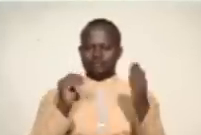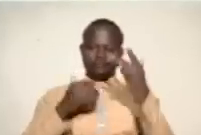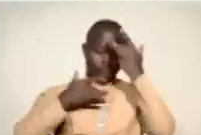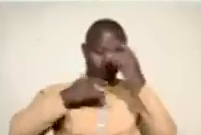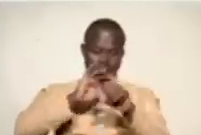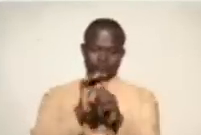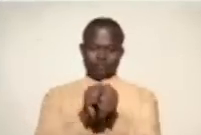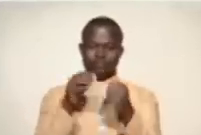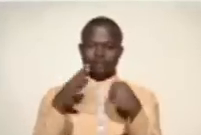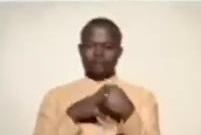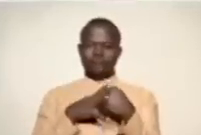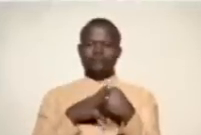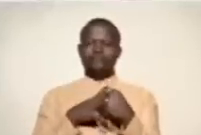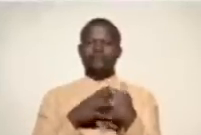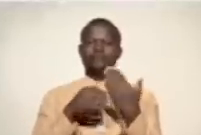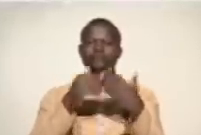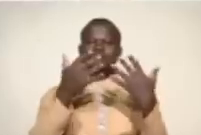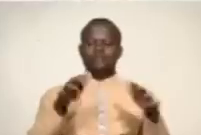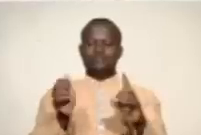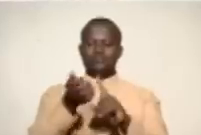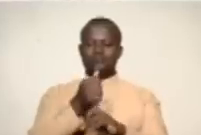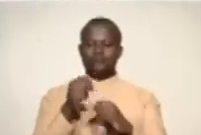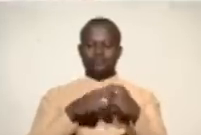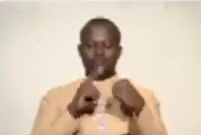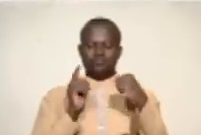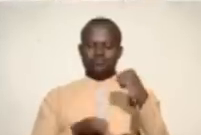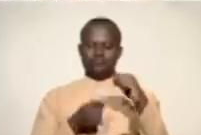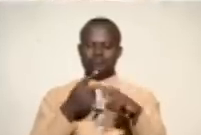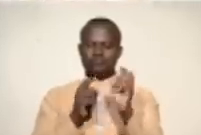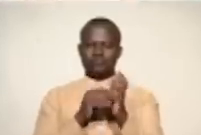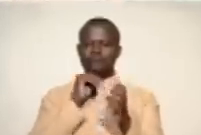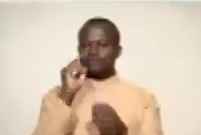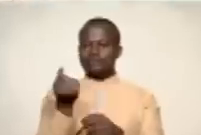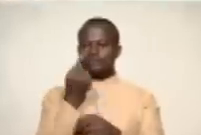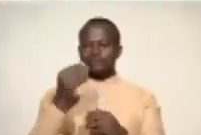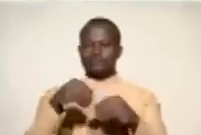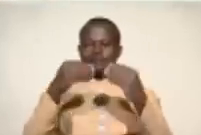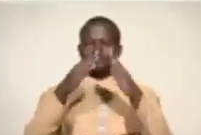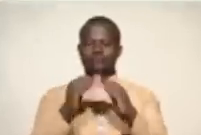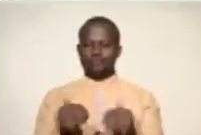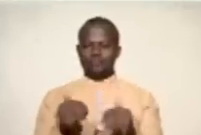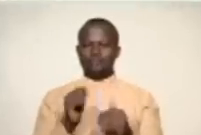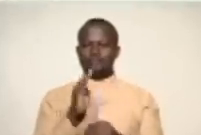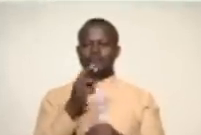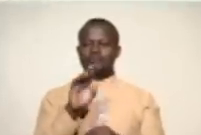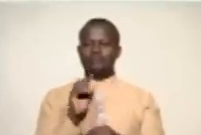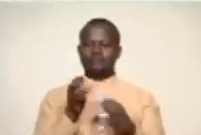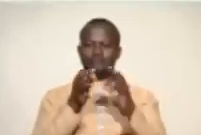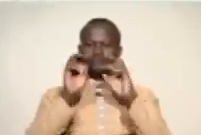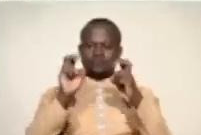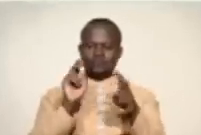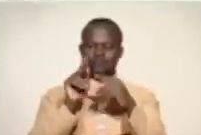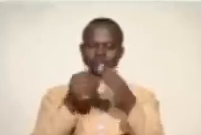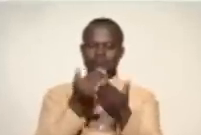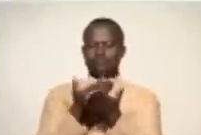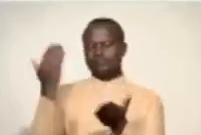cya COVID-19 bari bamaze kugera ku 70,000 ariko nta n'umwe yigeze ahabwa inzu. BRD yasobanuye ko abari